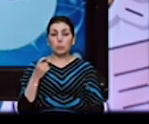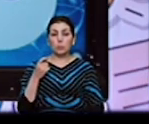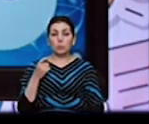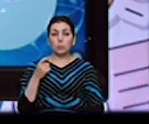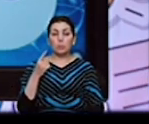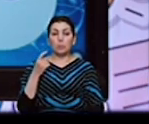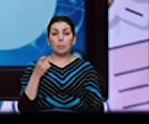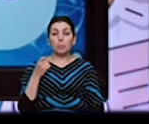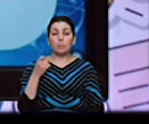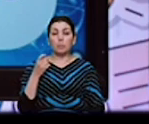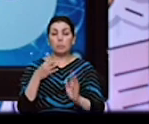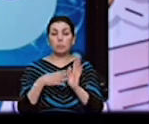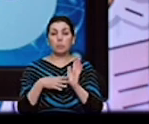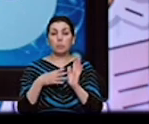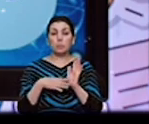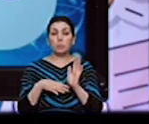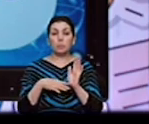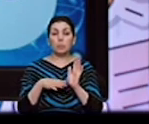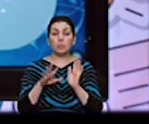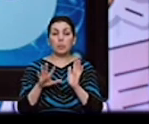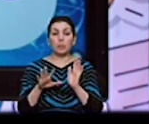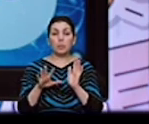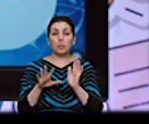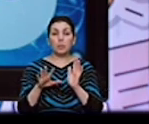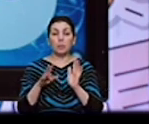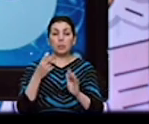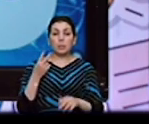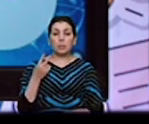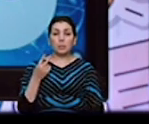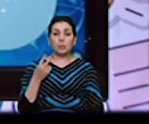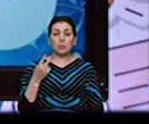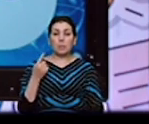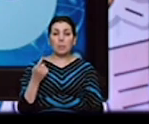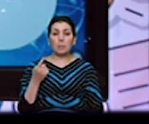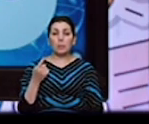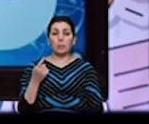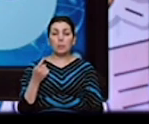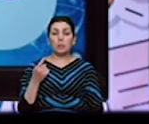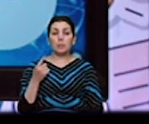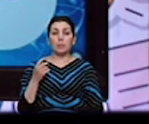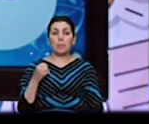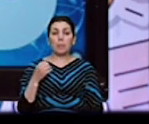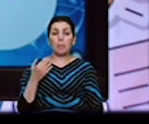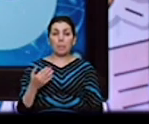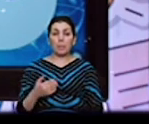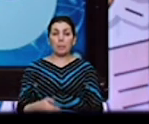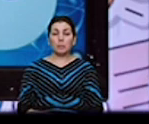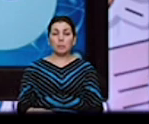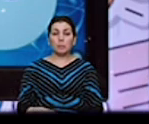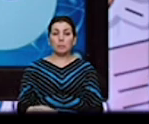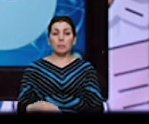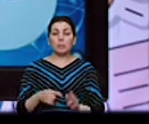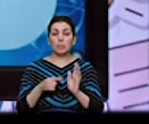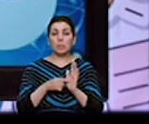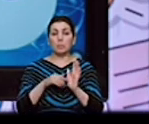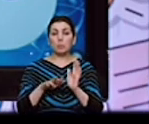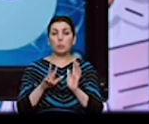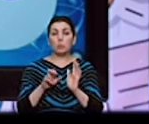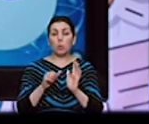100, 190, 5, 2, 1, hamda